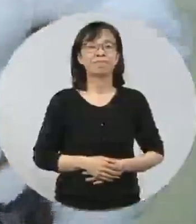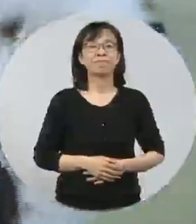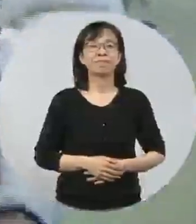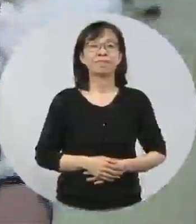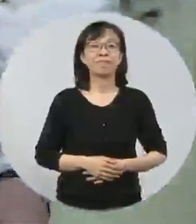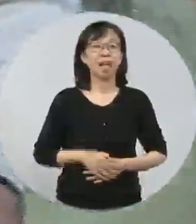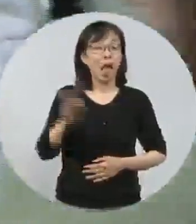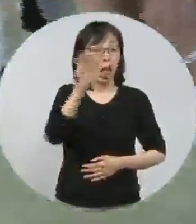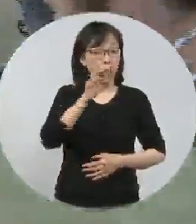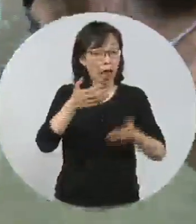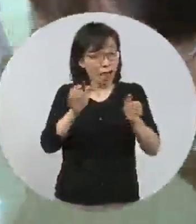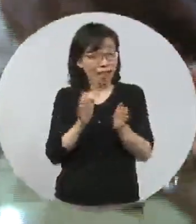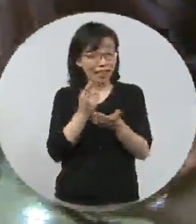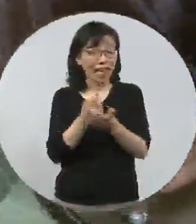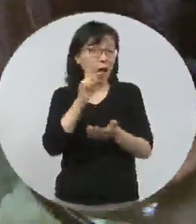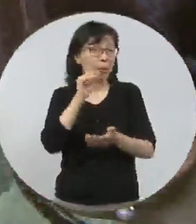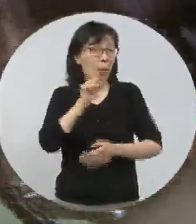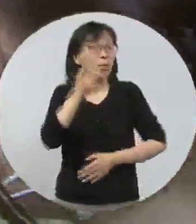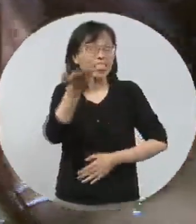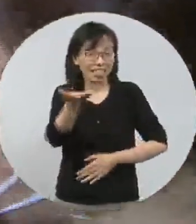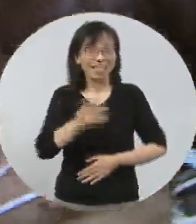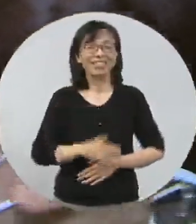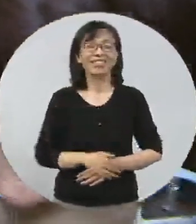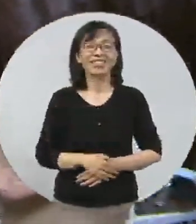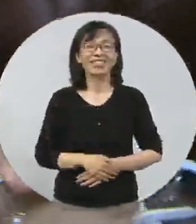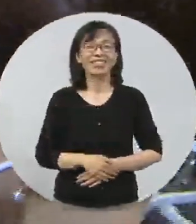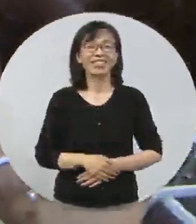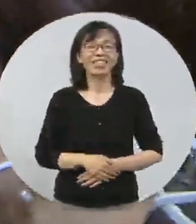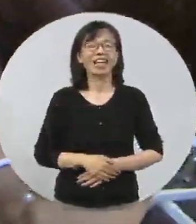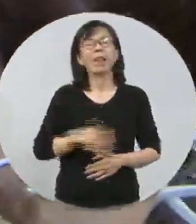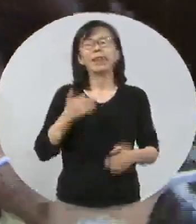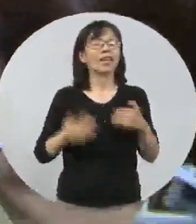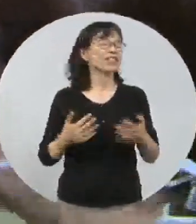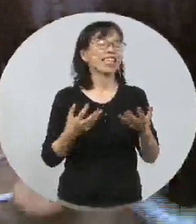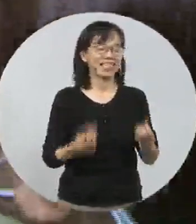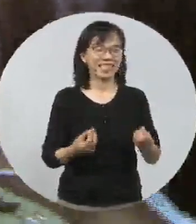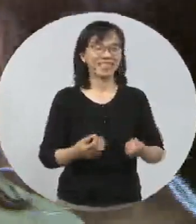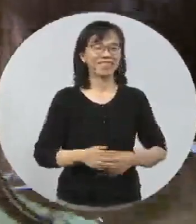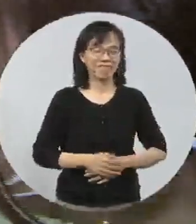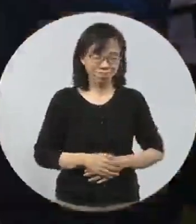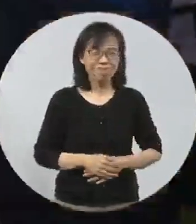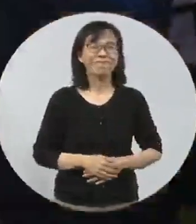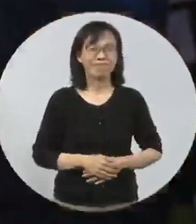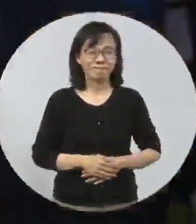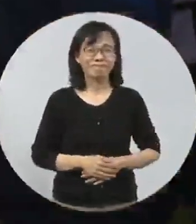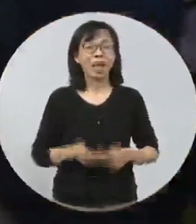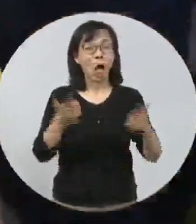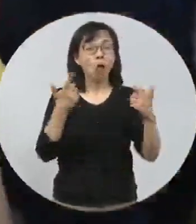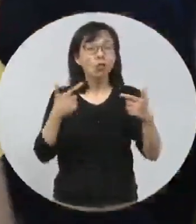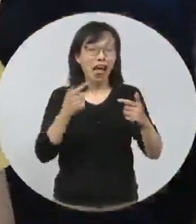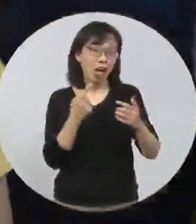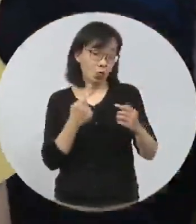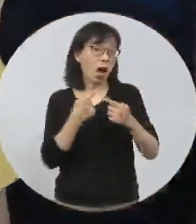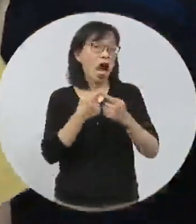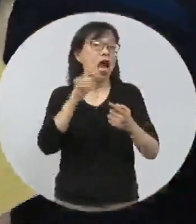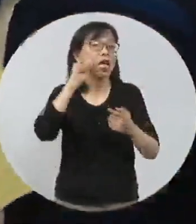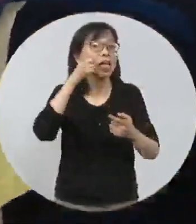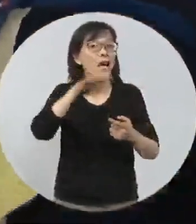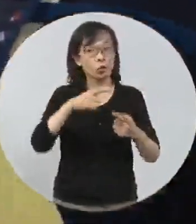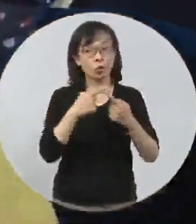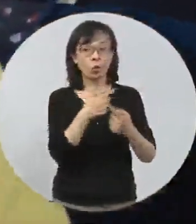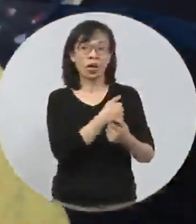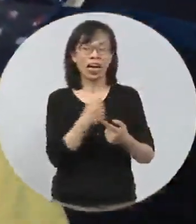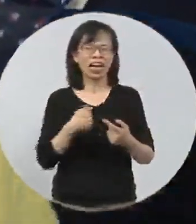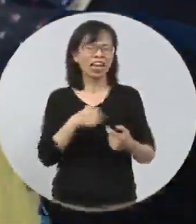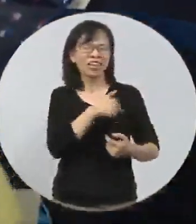探検隊参加してみてどうでしたか？ 楽しかった。 普段入れないところに入れたりして、